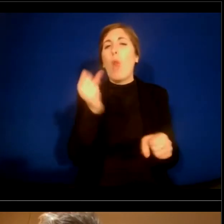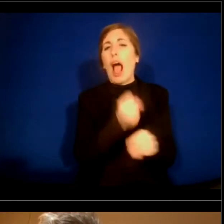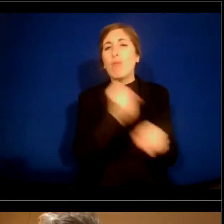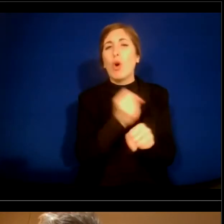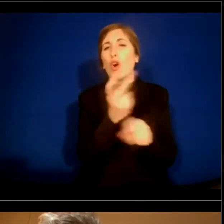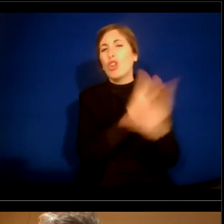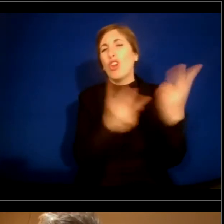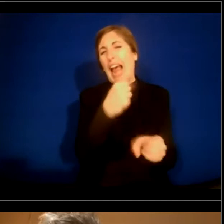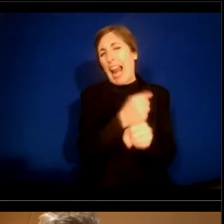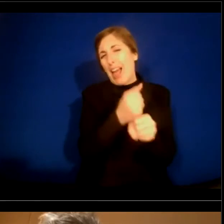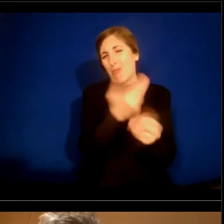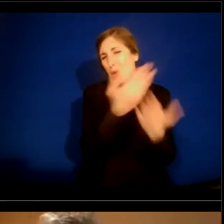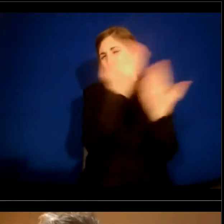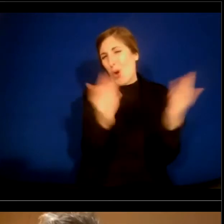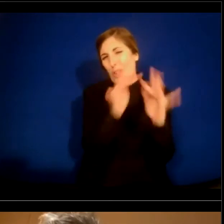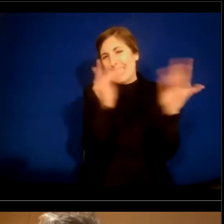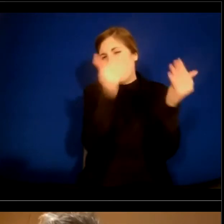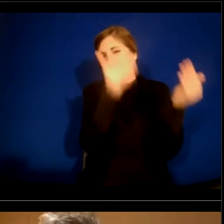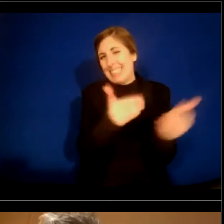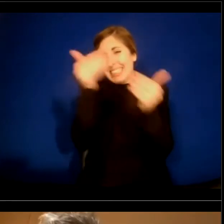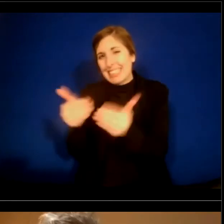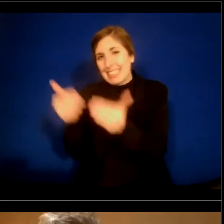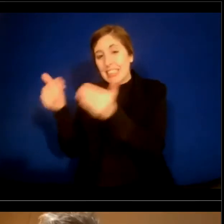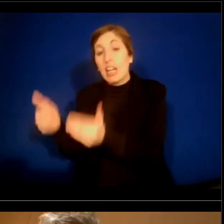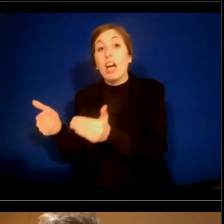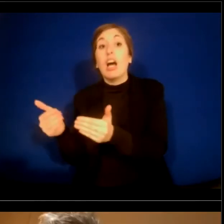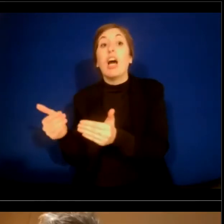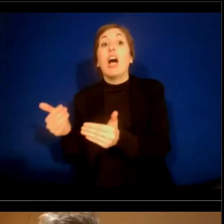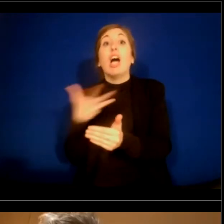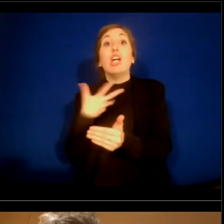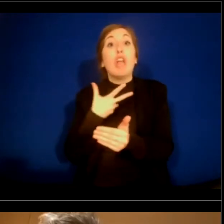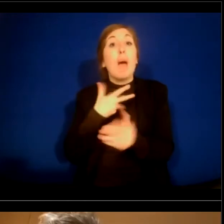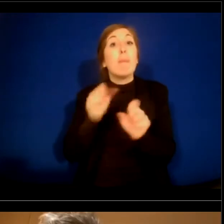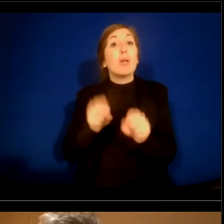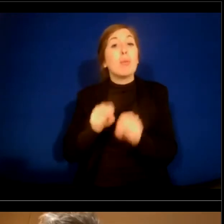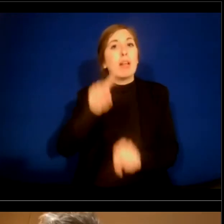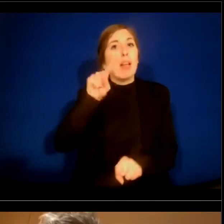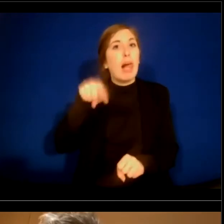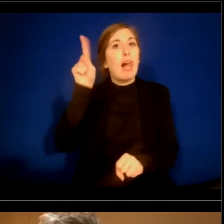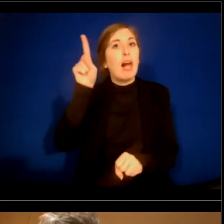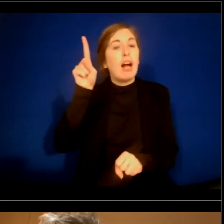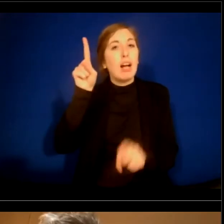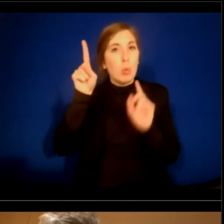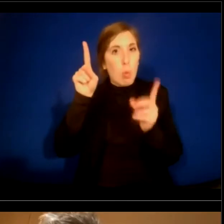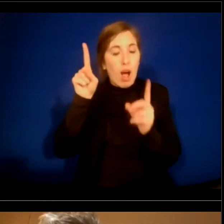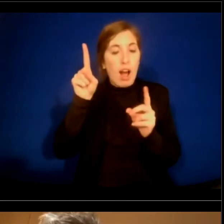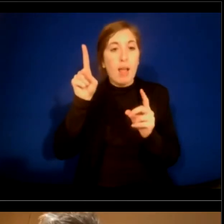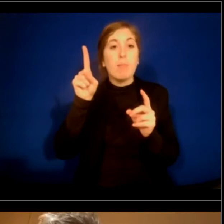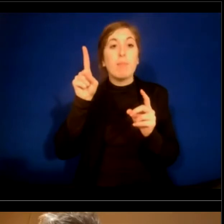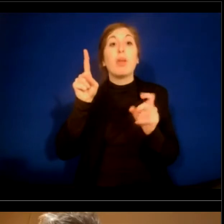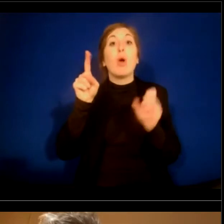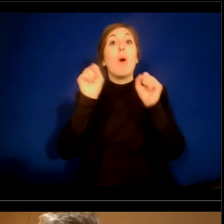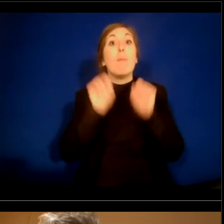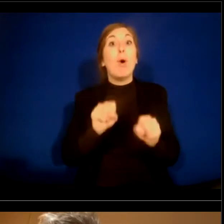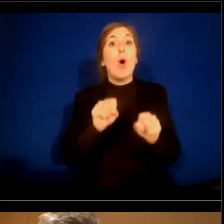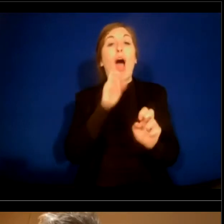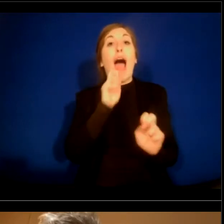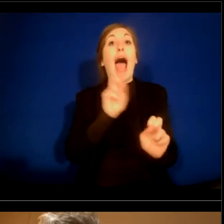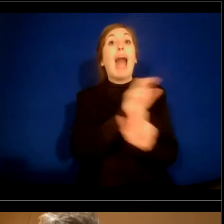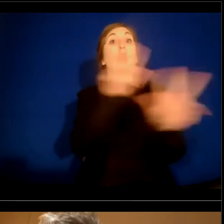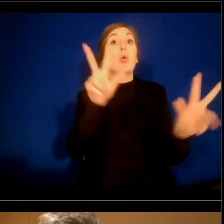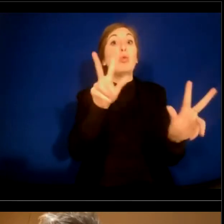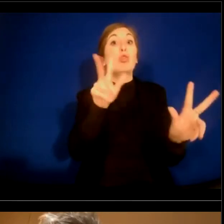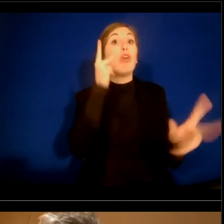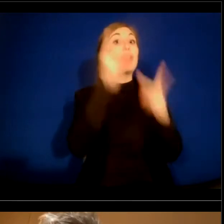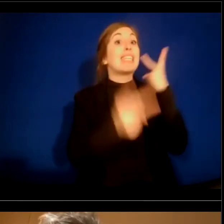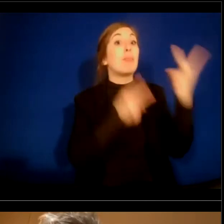lavoro, hanno una spunta. Ti offrono, puoi dare più visibilità all'annuncio se quello è diretto anche